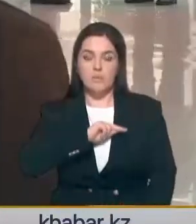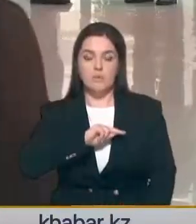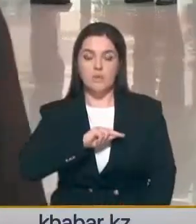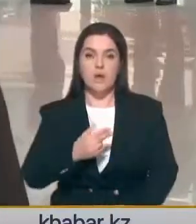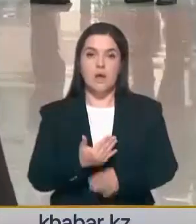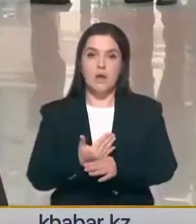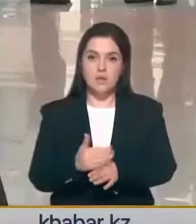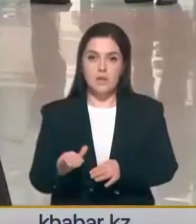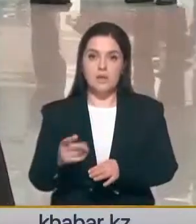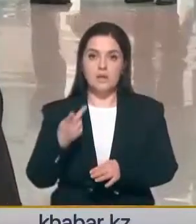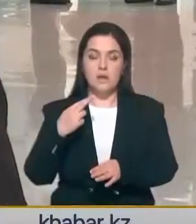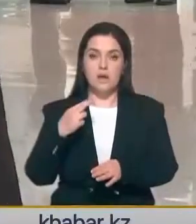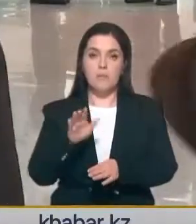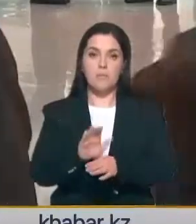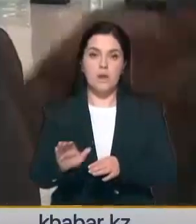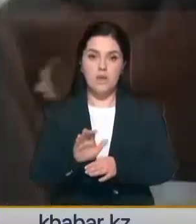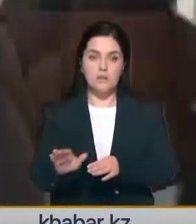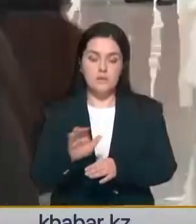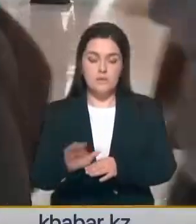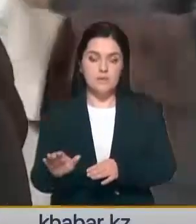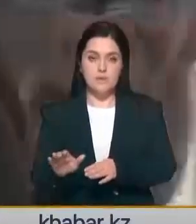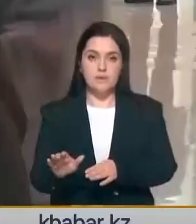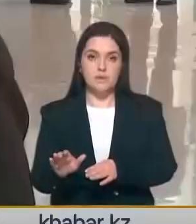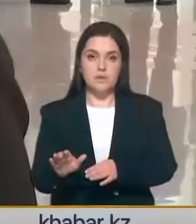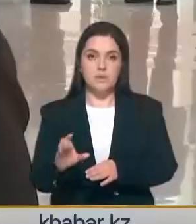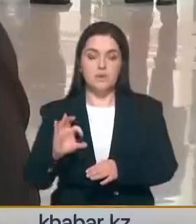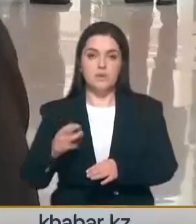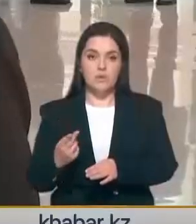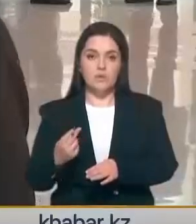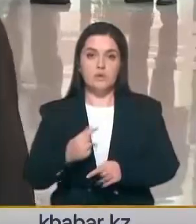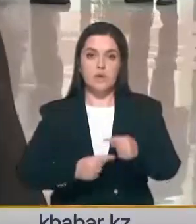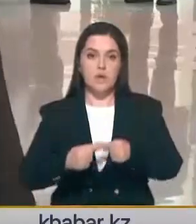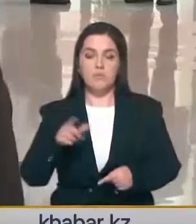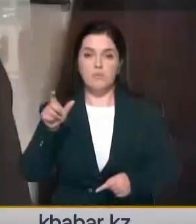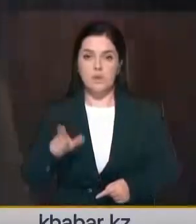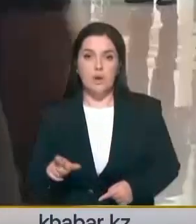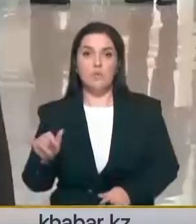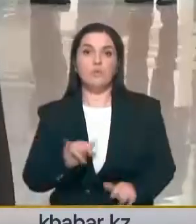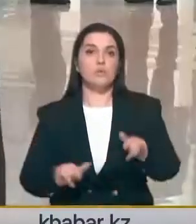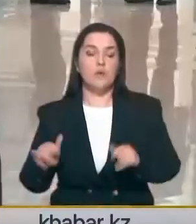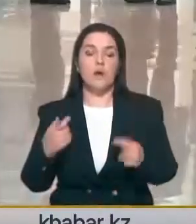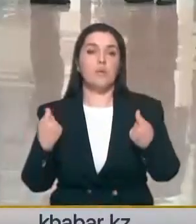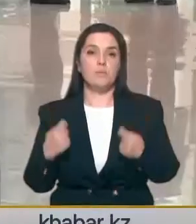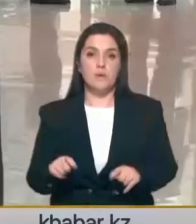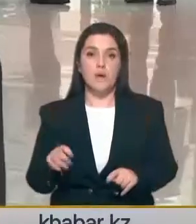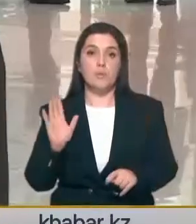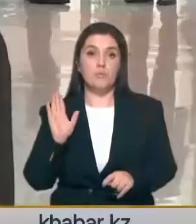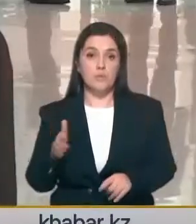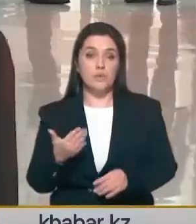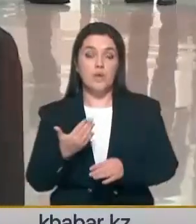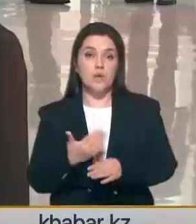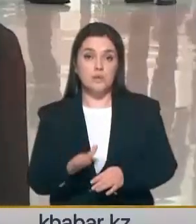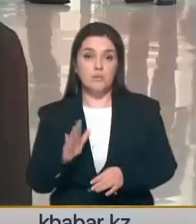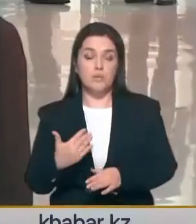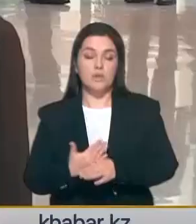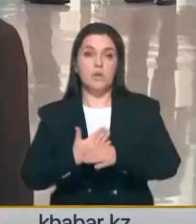для производителей очень остро стоит, да, социальных предпринимателей момент сбыта тоже будем отдельно